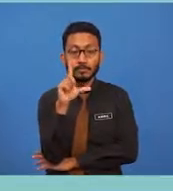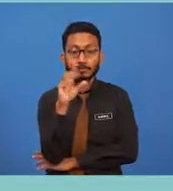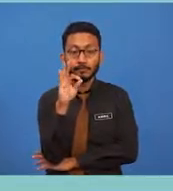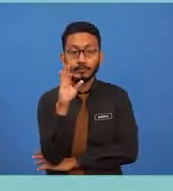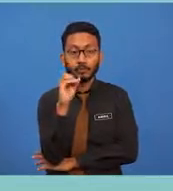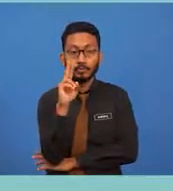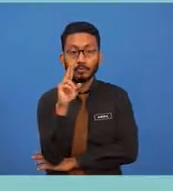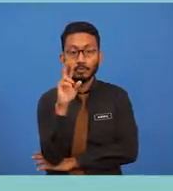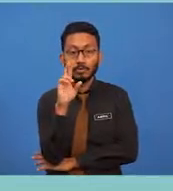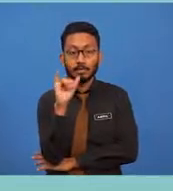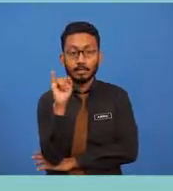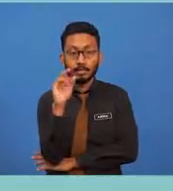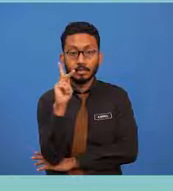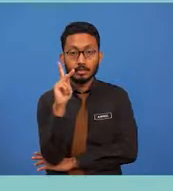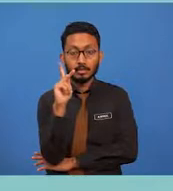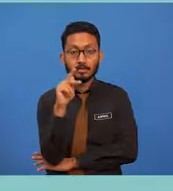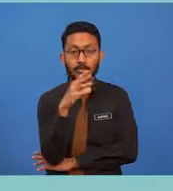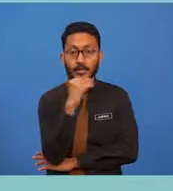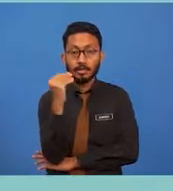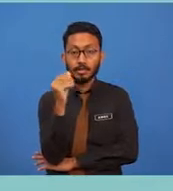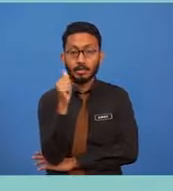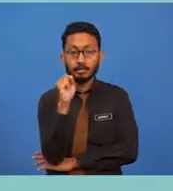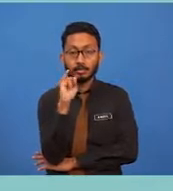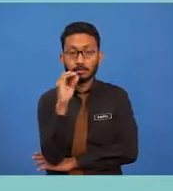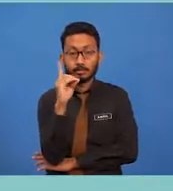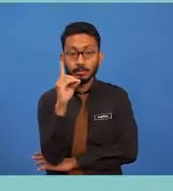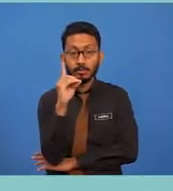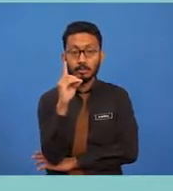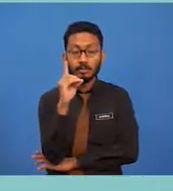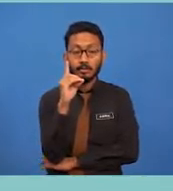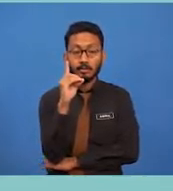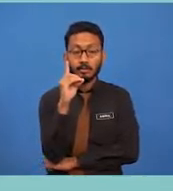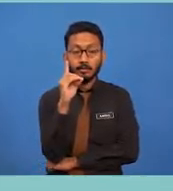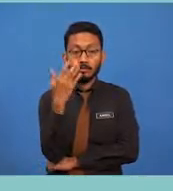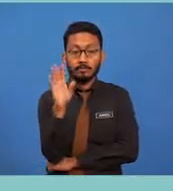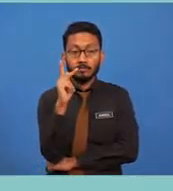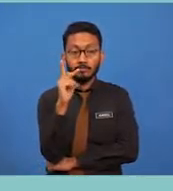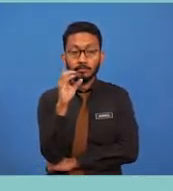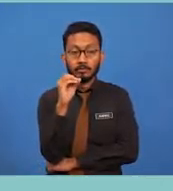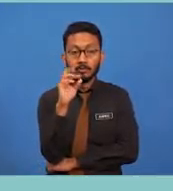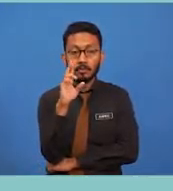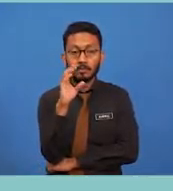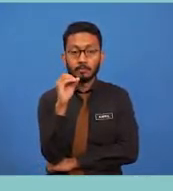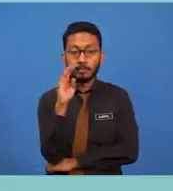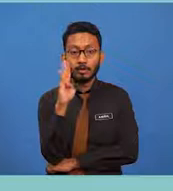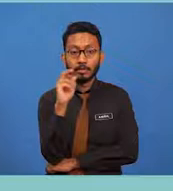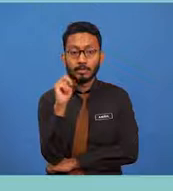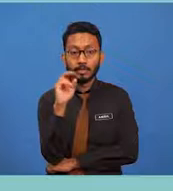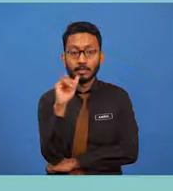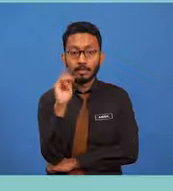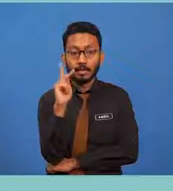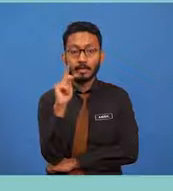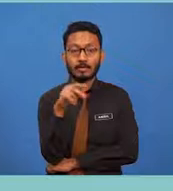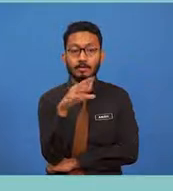asid diprotik. Dan yang terakhir adalah asid triprotik. Asid